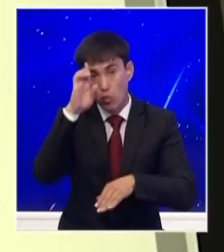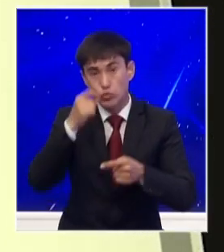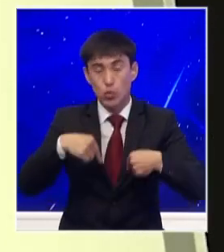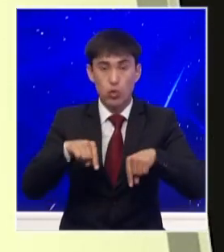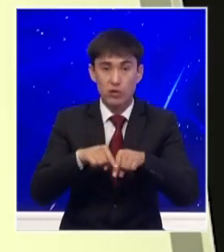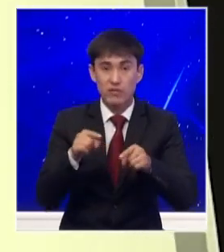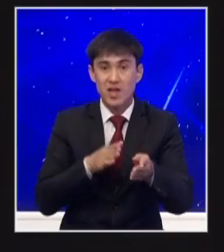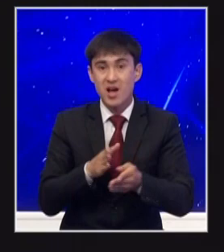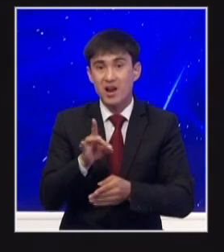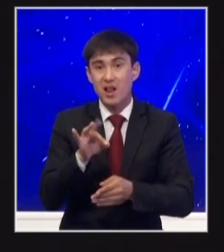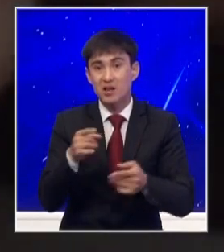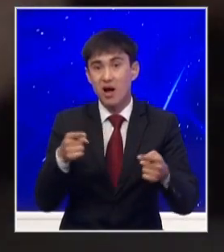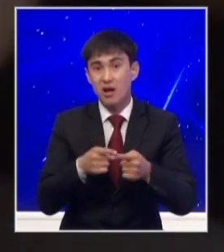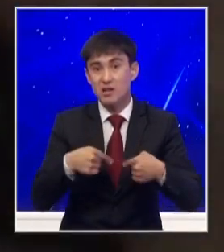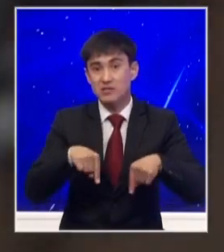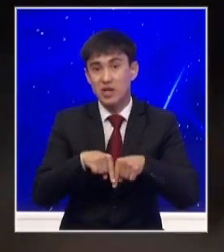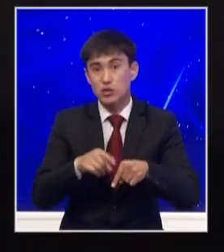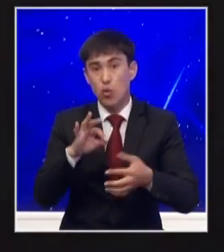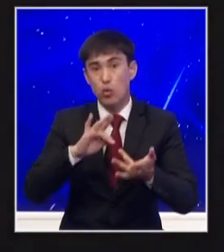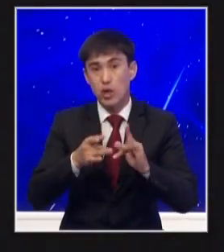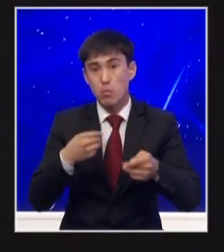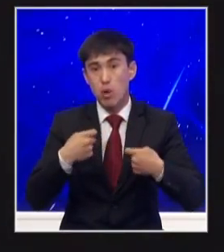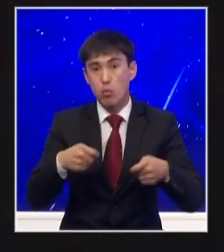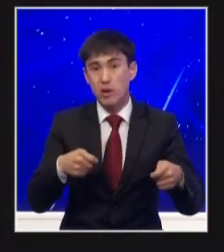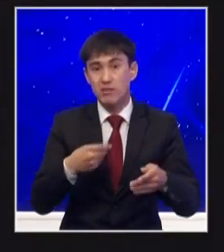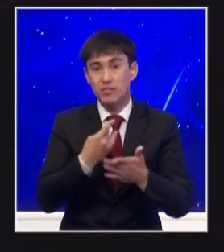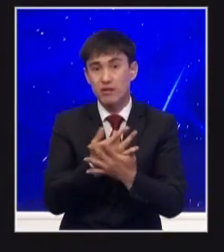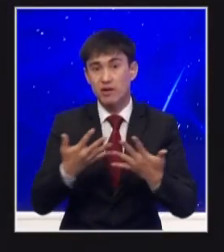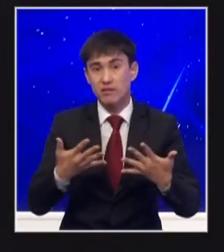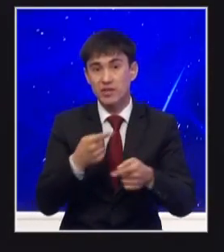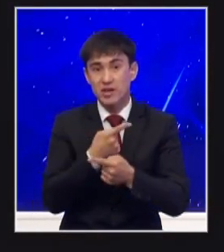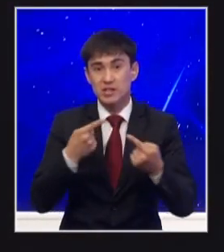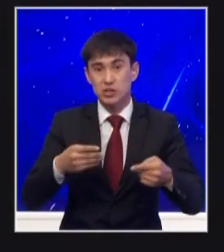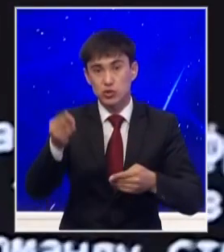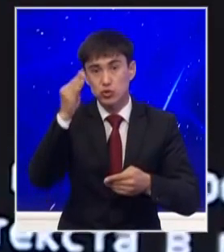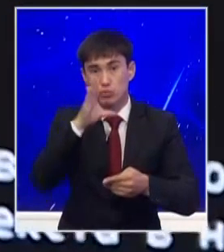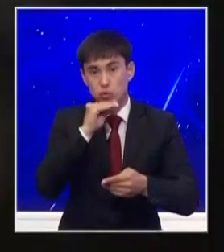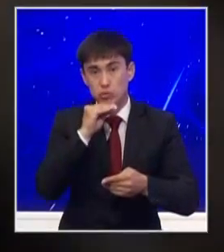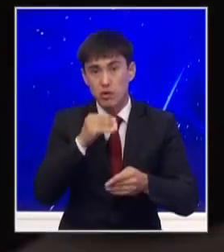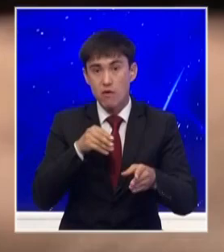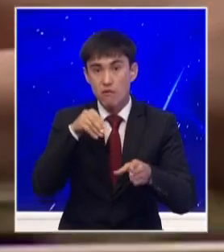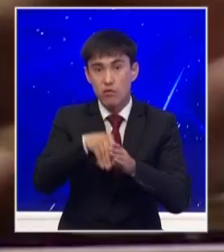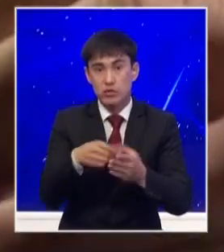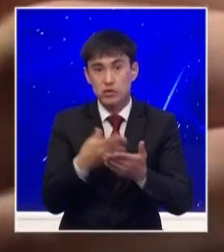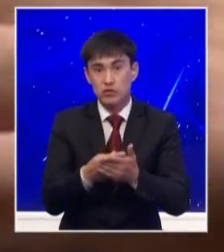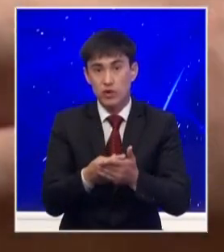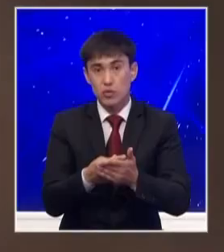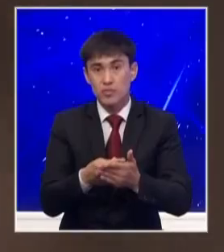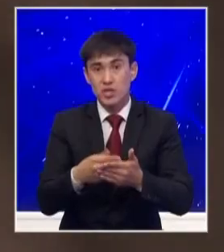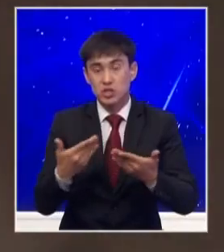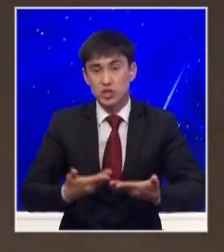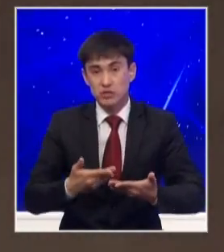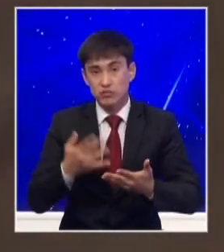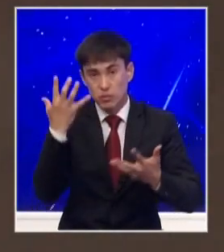госорганов, риэлторских агентств, а также онлайн-покупателями товаров. И различными способами вводят свою потенциальную жертву